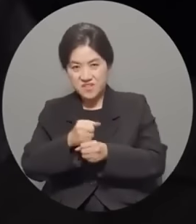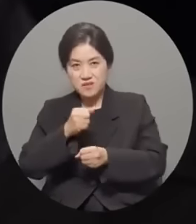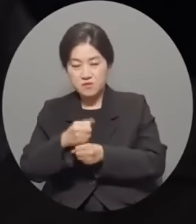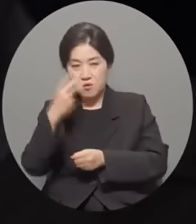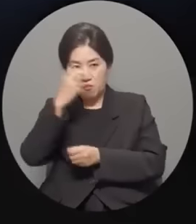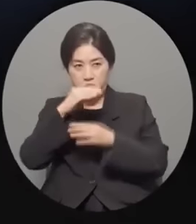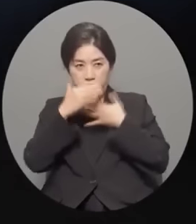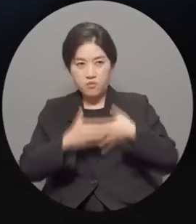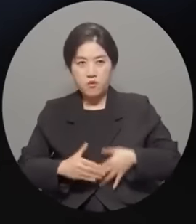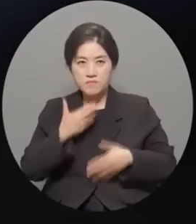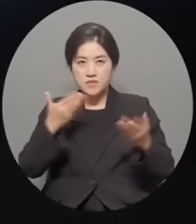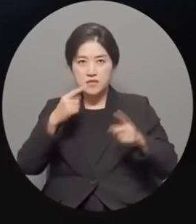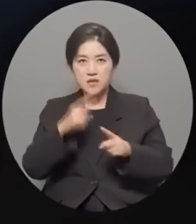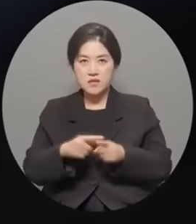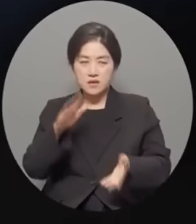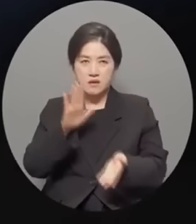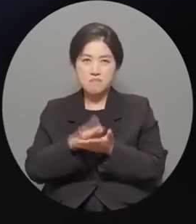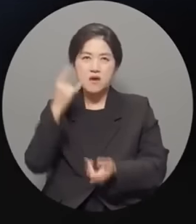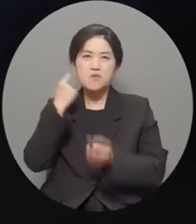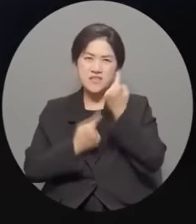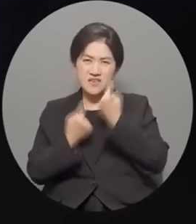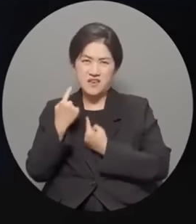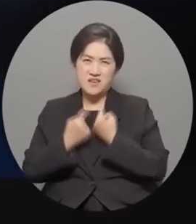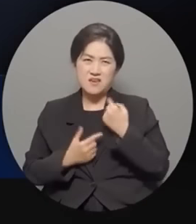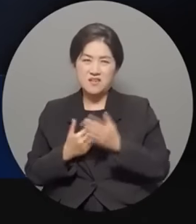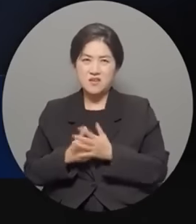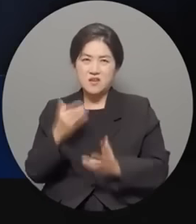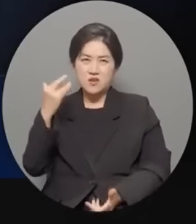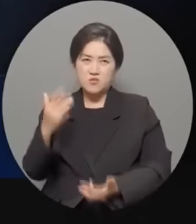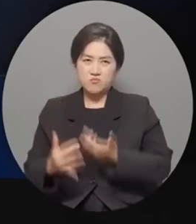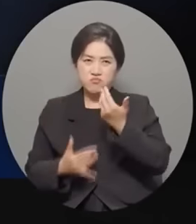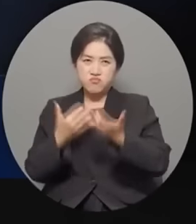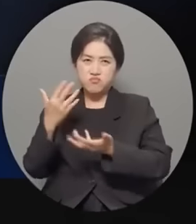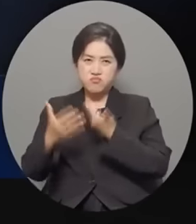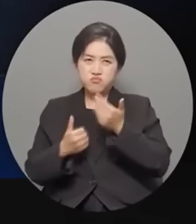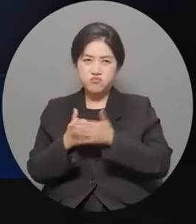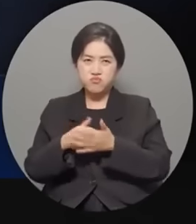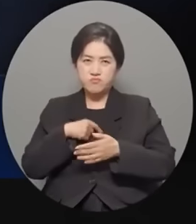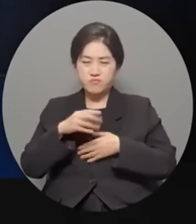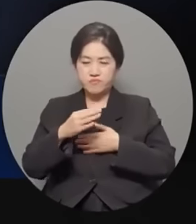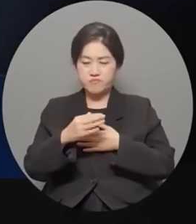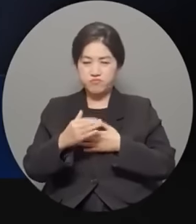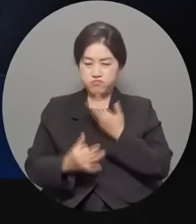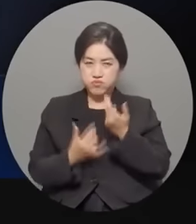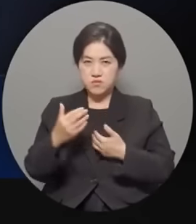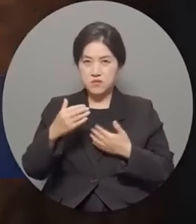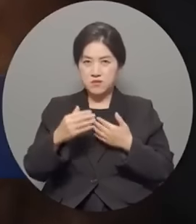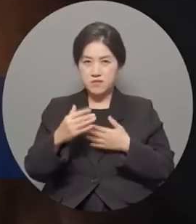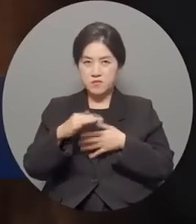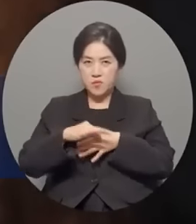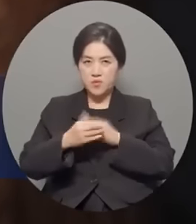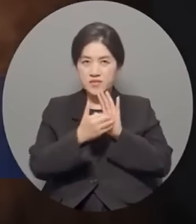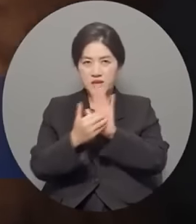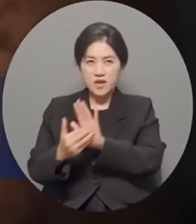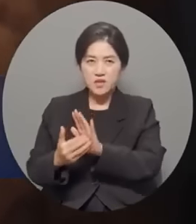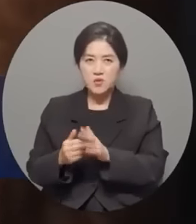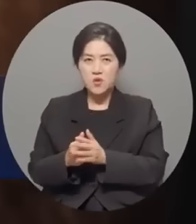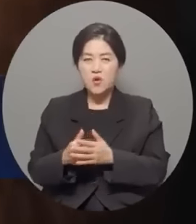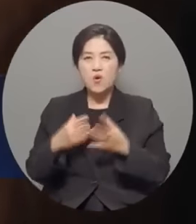없이 일하다 화상을 입었습니다 불타도 잘 피부 안 다시는 그렇게 회사에서